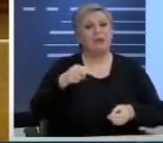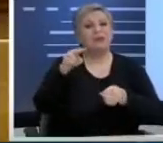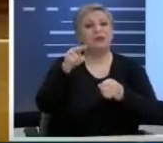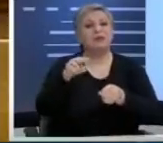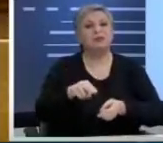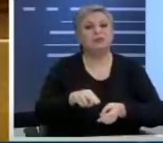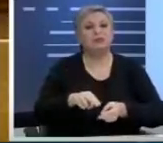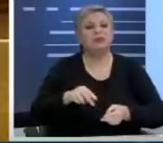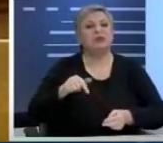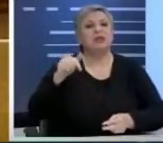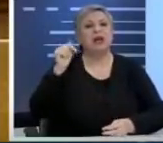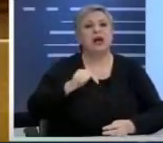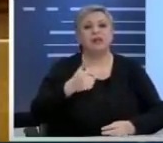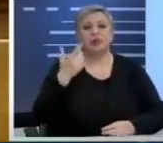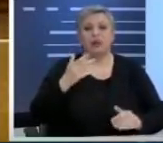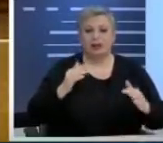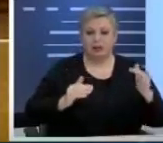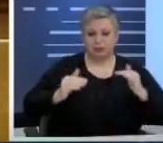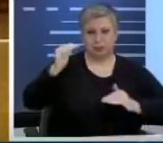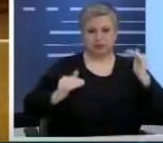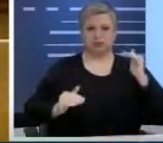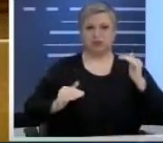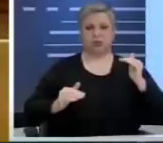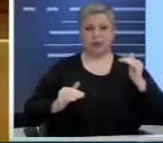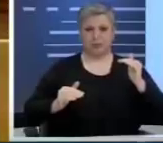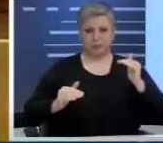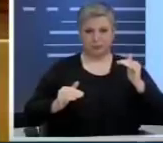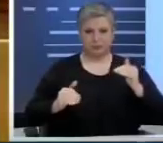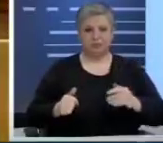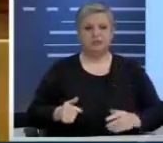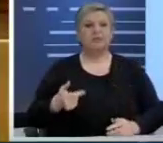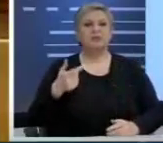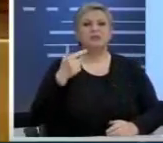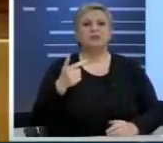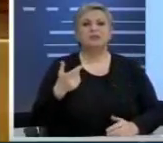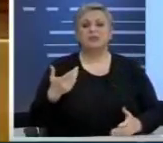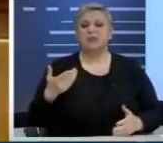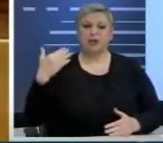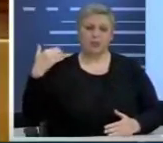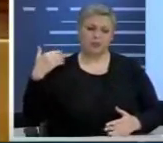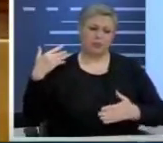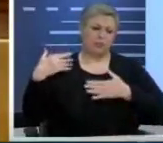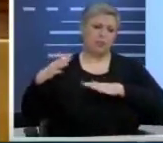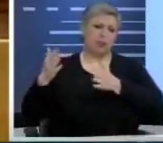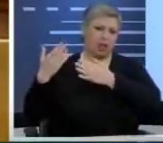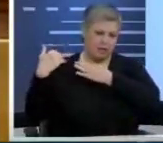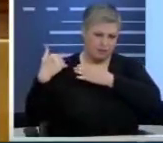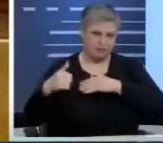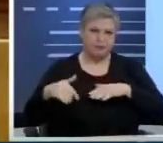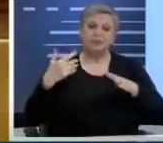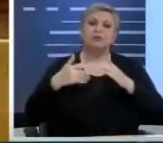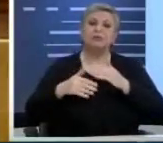δείκτη Gini που είναι για τις ανισότητες. Πάμε τώρα στο μέλλον, όχι τι κάναμε στο παρελθόν. Στο μέλλον και